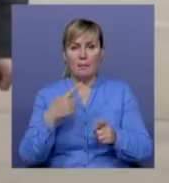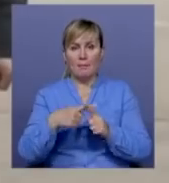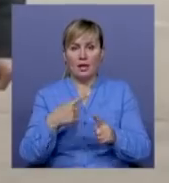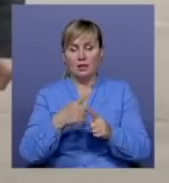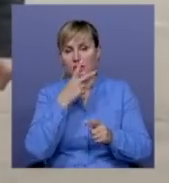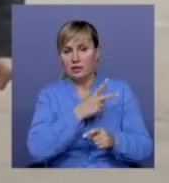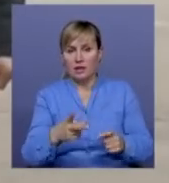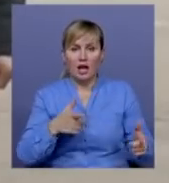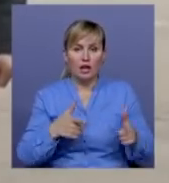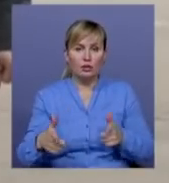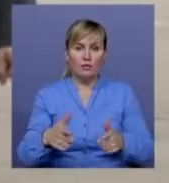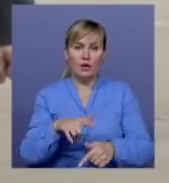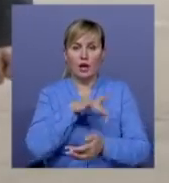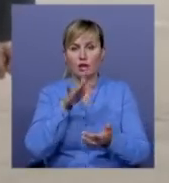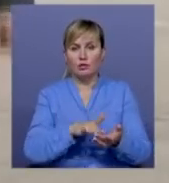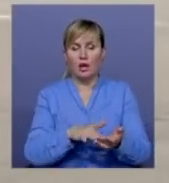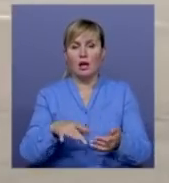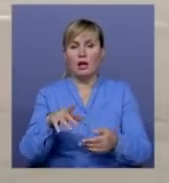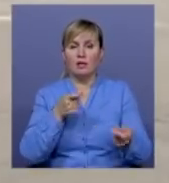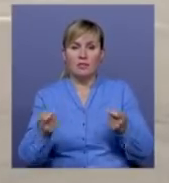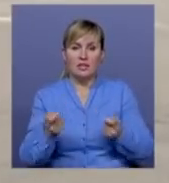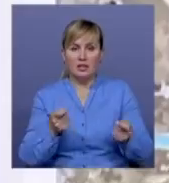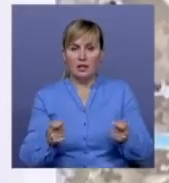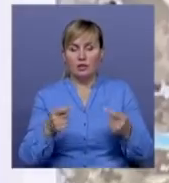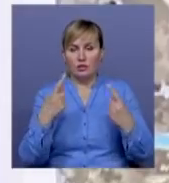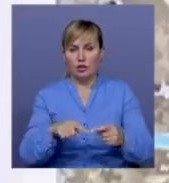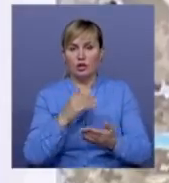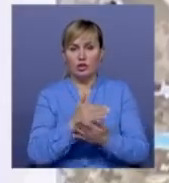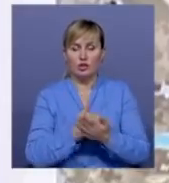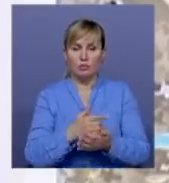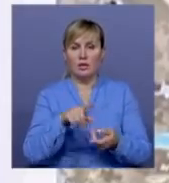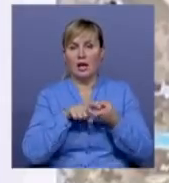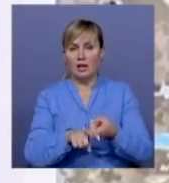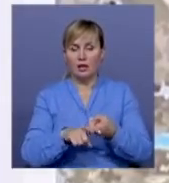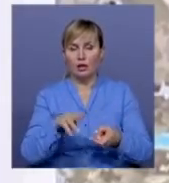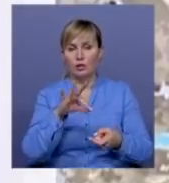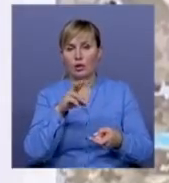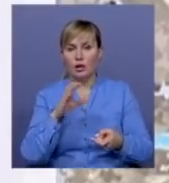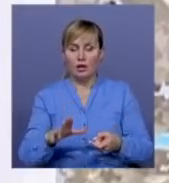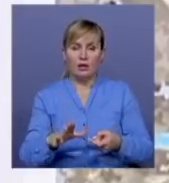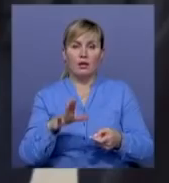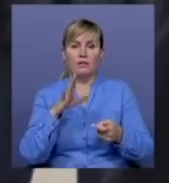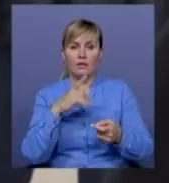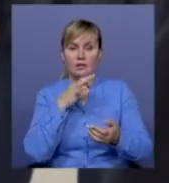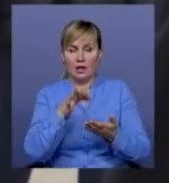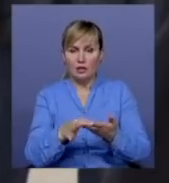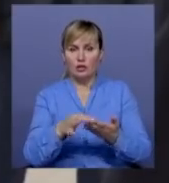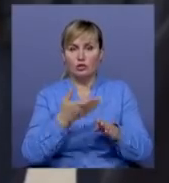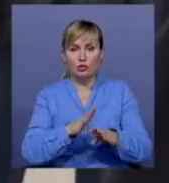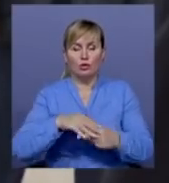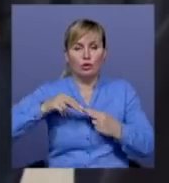оценку готовности городской администрации и других служб по обеспечению режима карантина. Касым-Жомарт Токаев в очередной раз отметил тяжелый